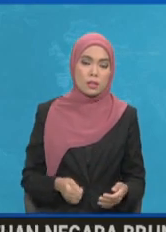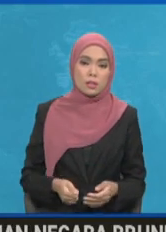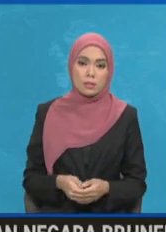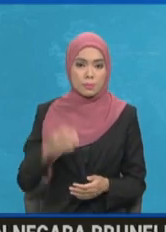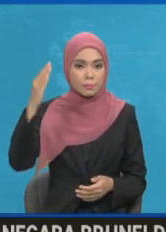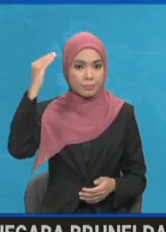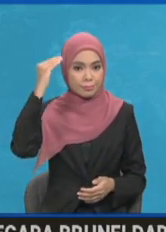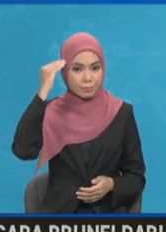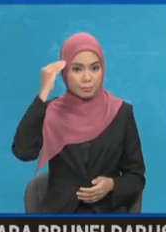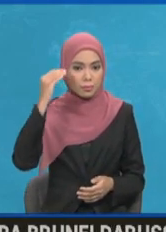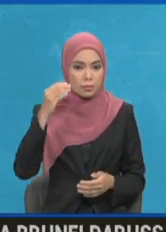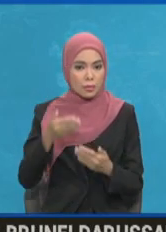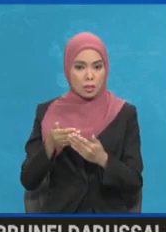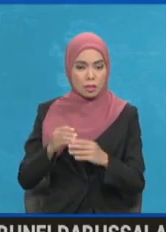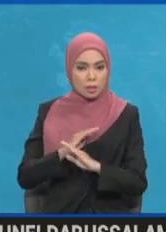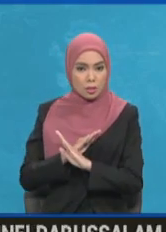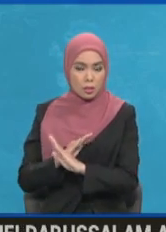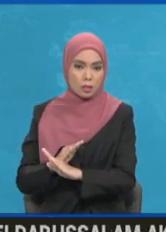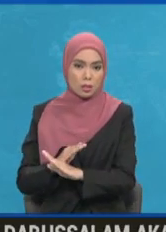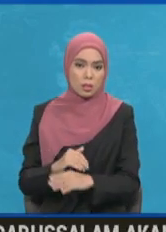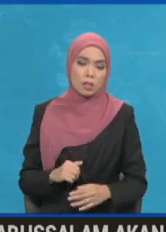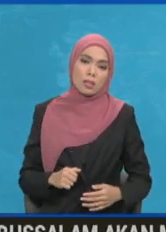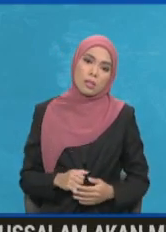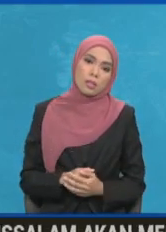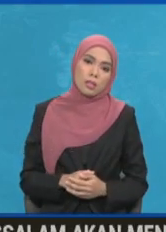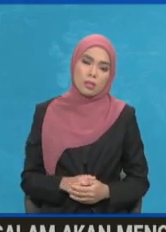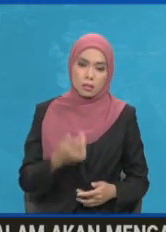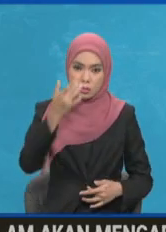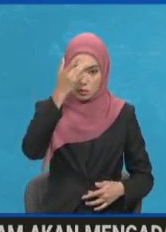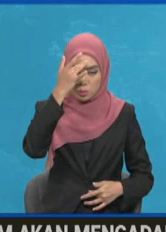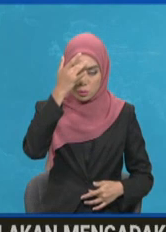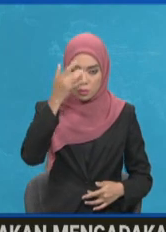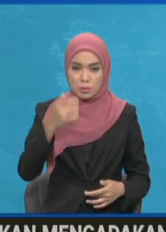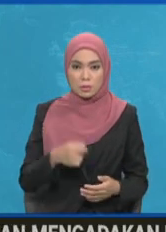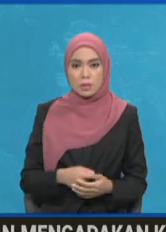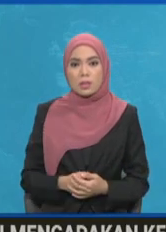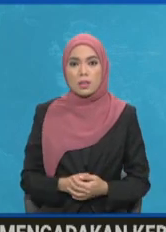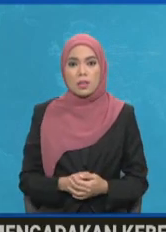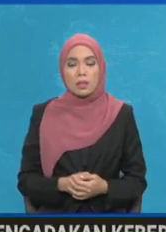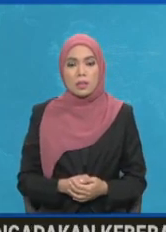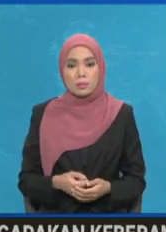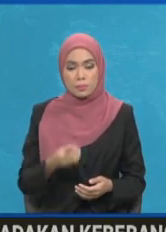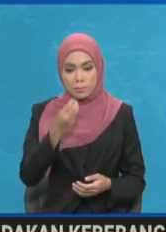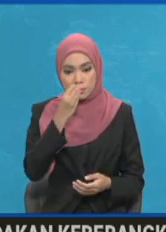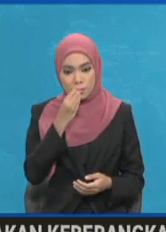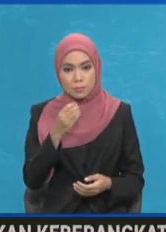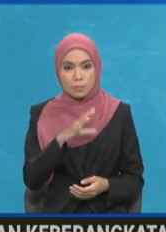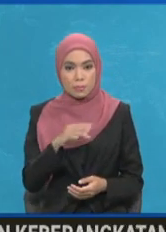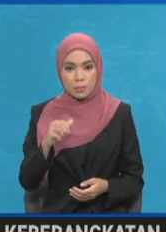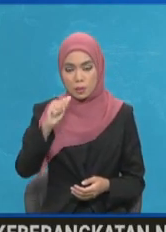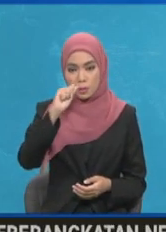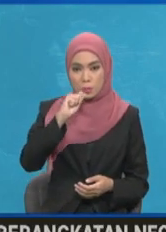separan kemalangan kecintaan ini termasuk penyakit-penyakit bawaan makanan dan air seperti